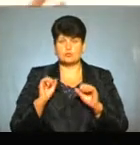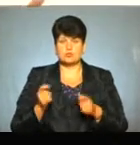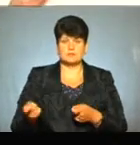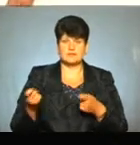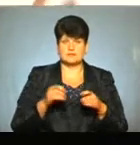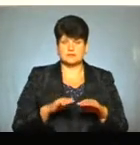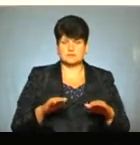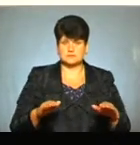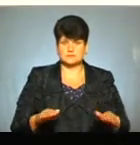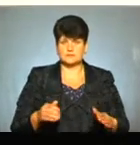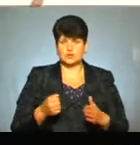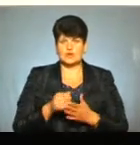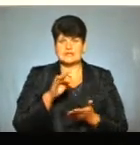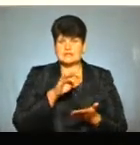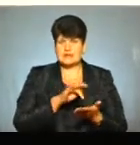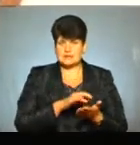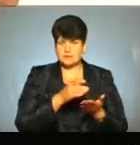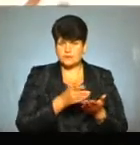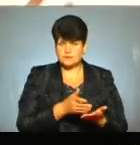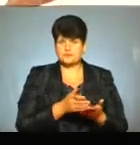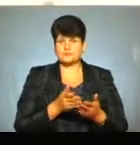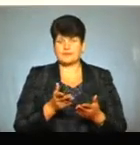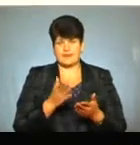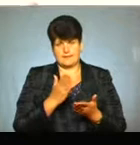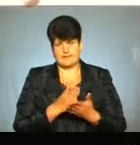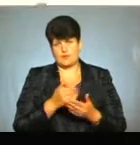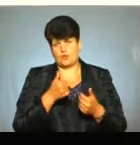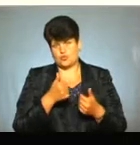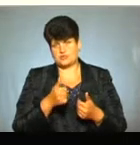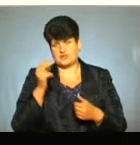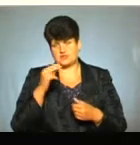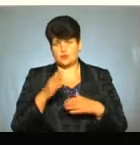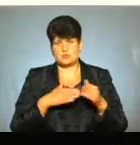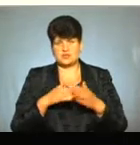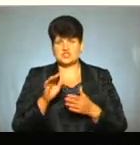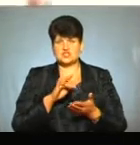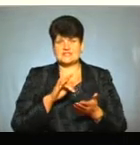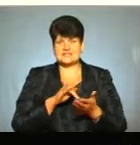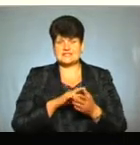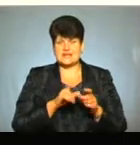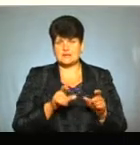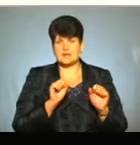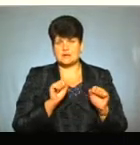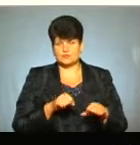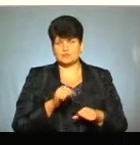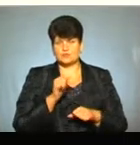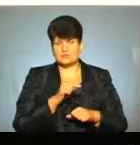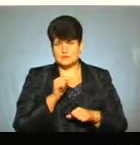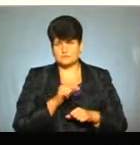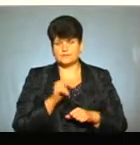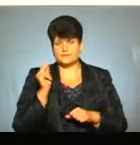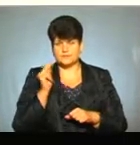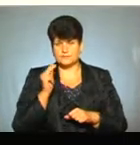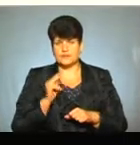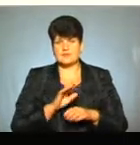довести учнів до центру, де насправді є хороші навчально-практичні центри, і вони там могли проходити